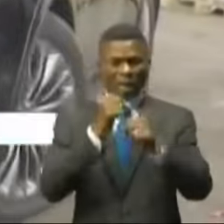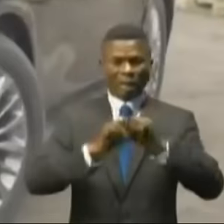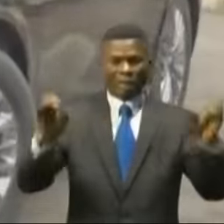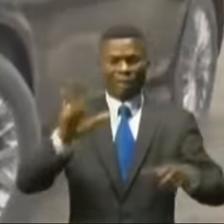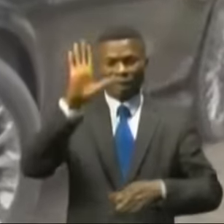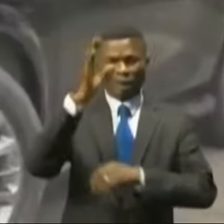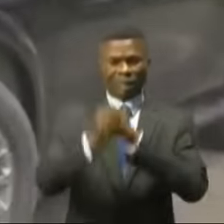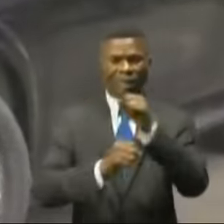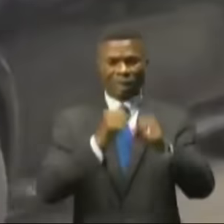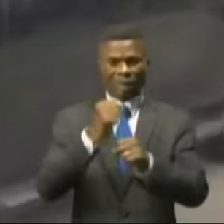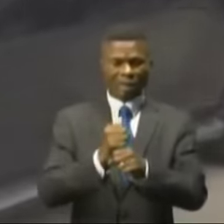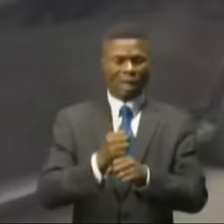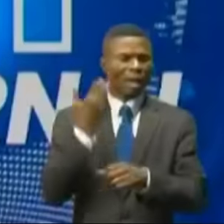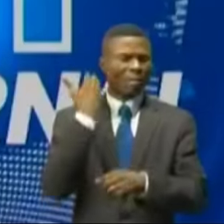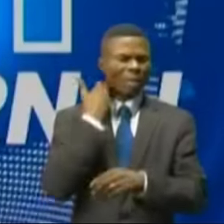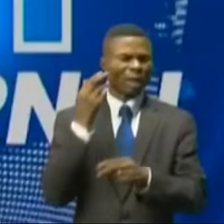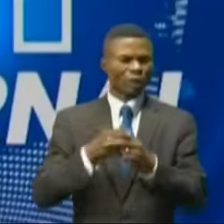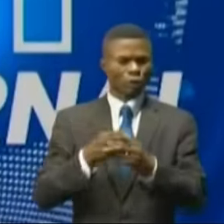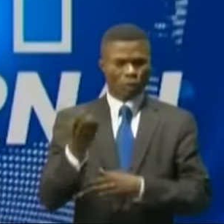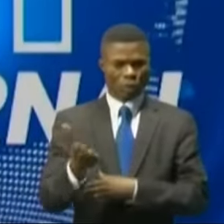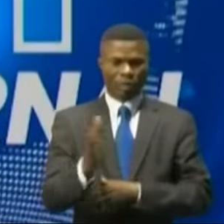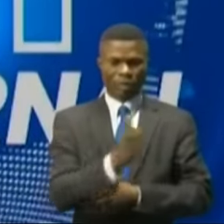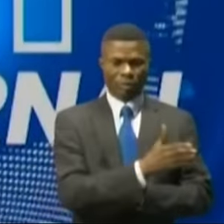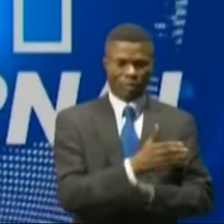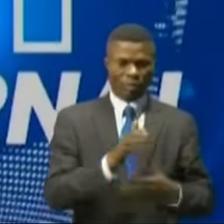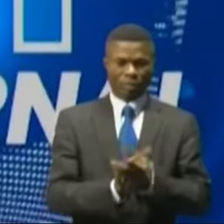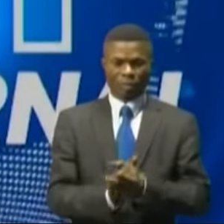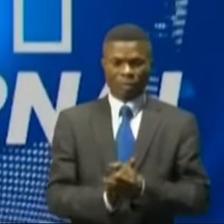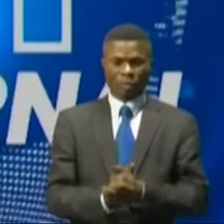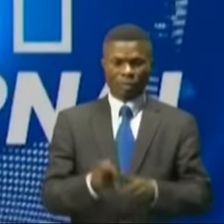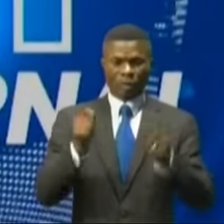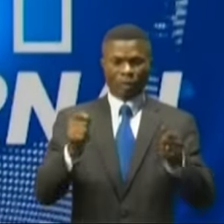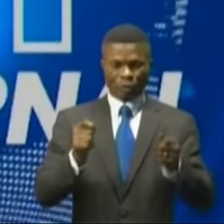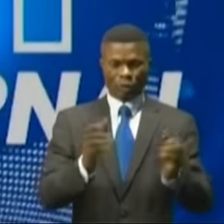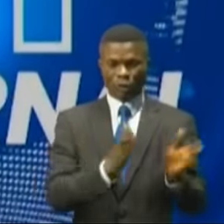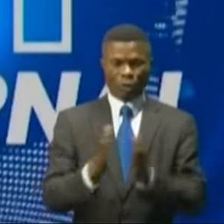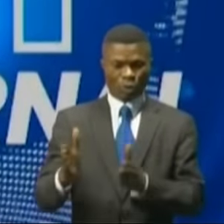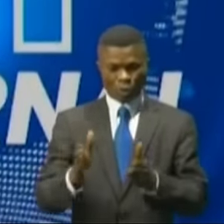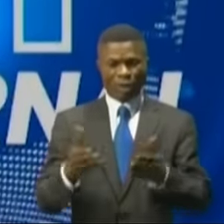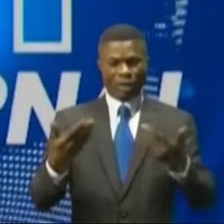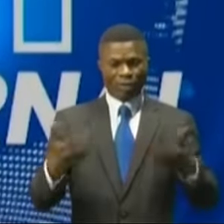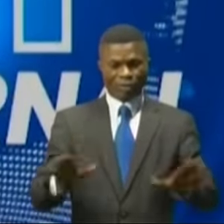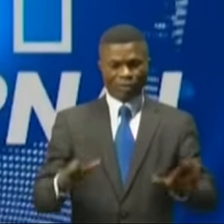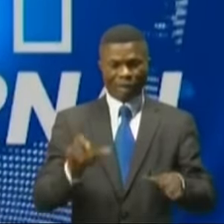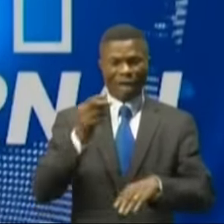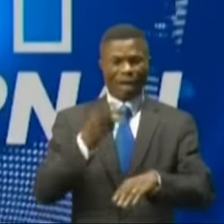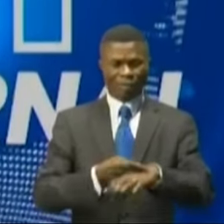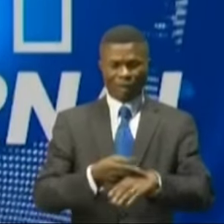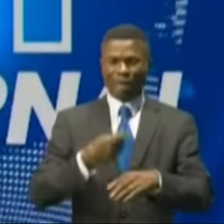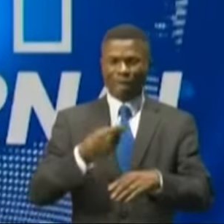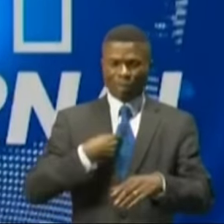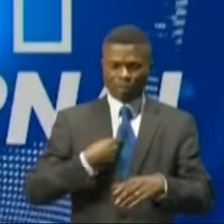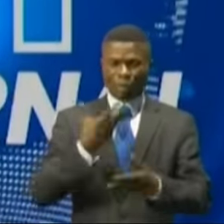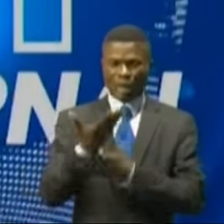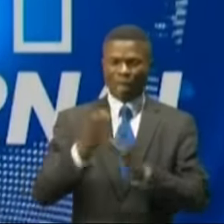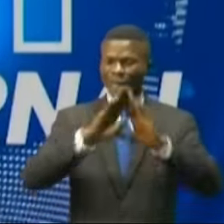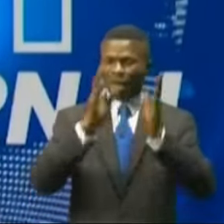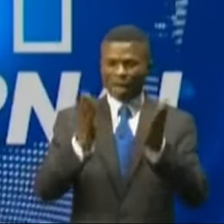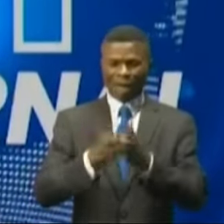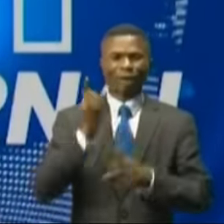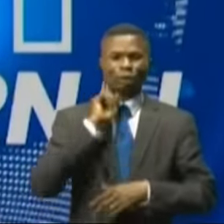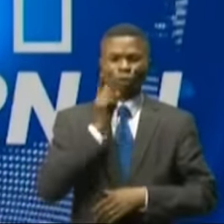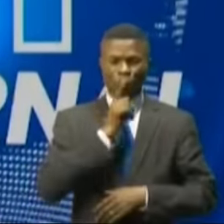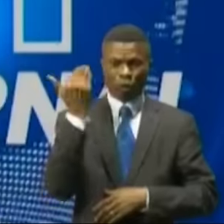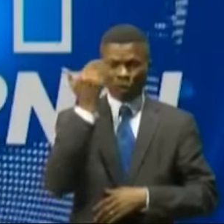des suites d'une courte maladie. Un journal réalisé par Patrick Bapuila sous la supervision d'Angèle